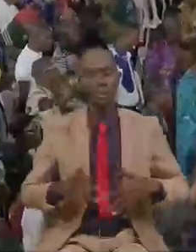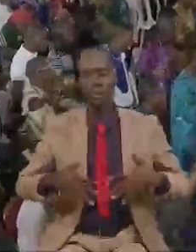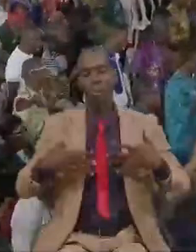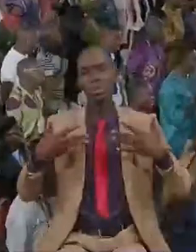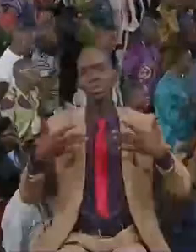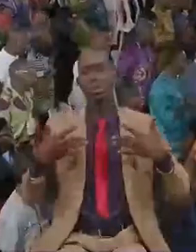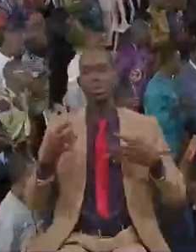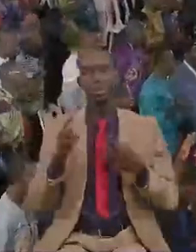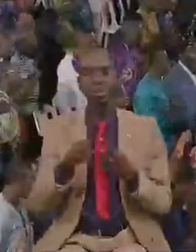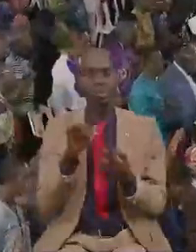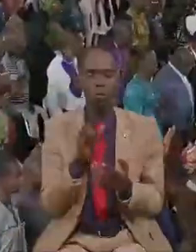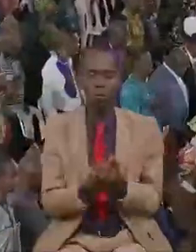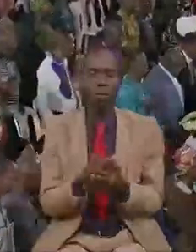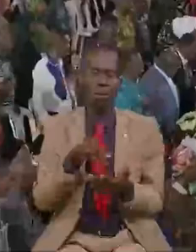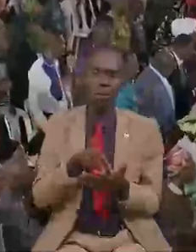à cet objectif